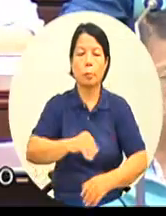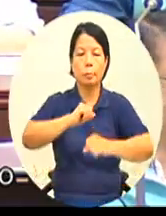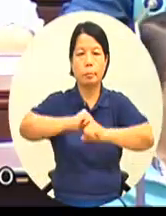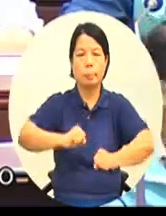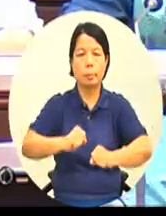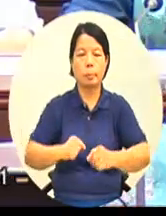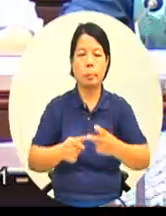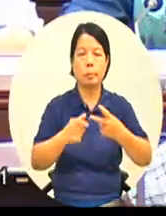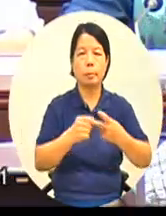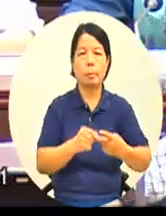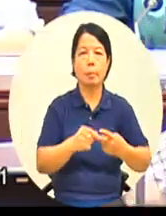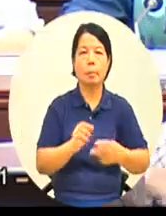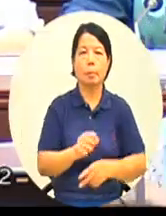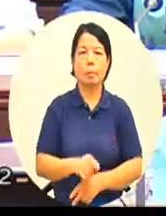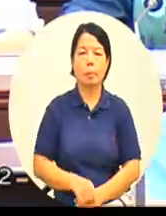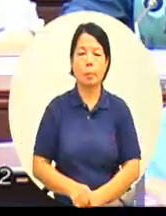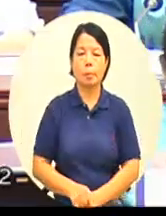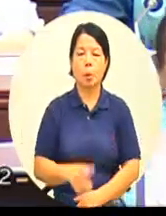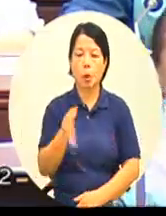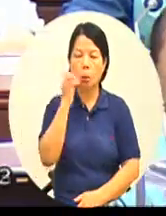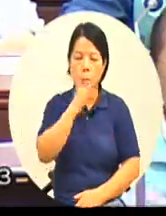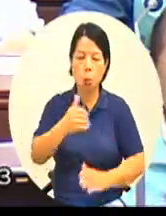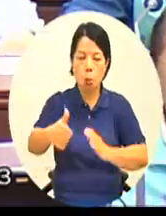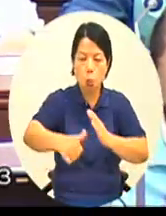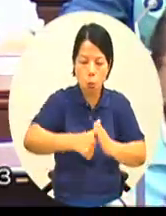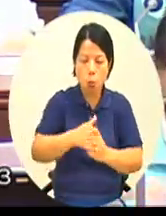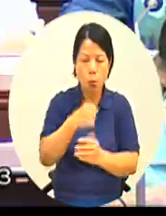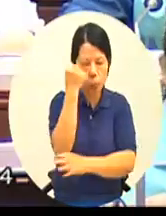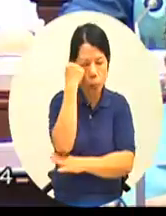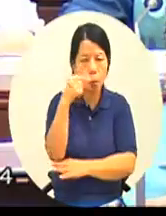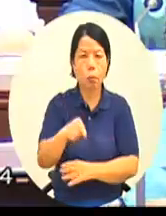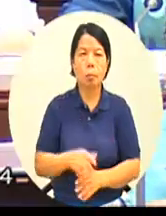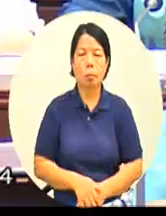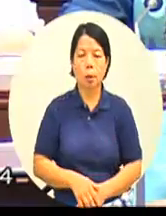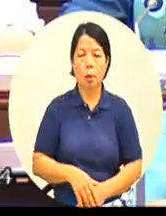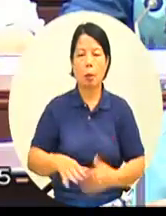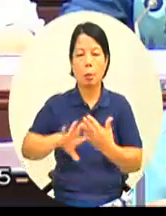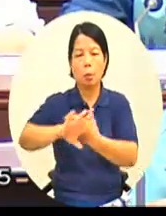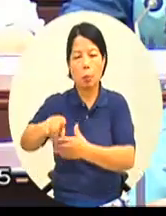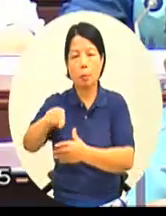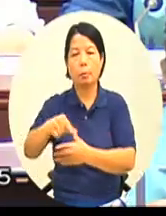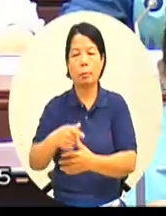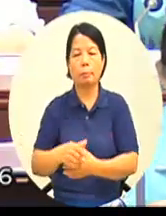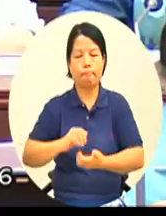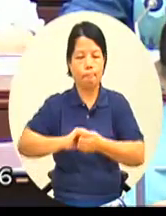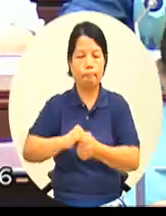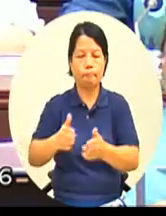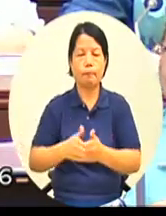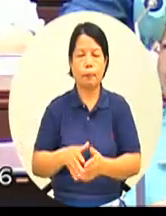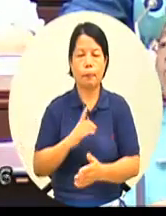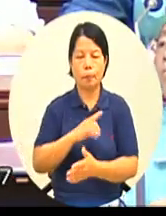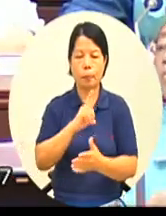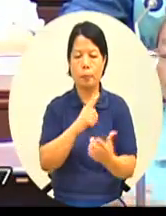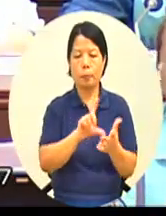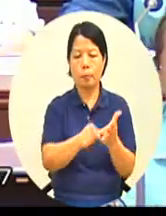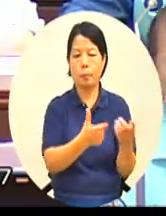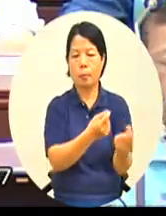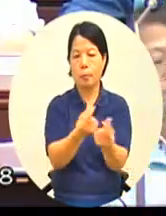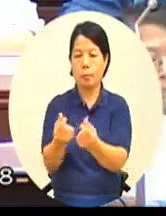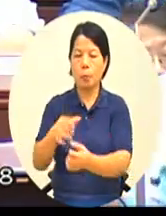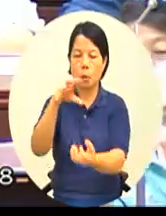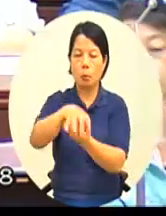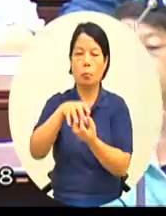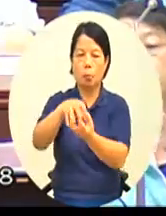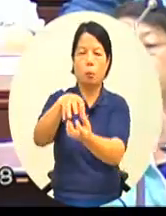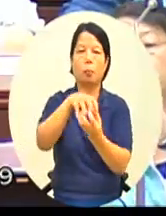面，他不愿意进来，他如果在一定要在外面，其实我们还是定时会有一些便当提供，